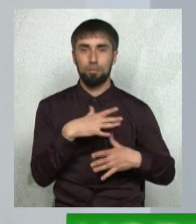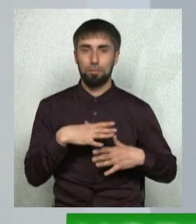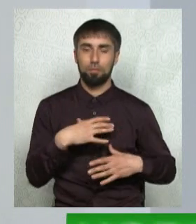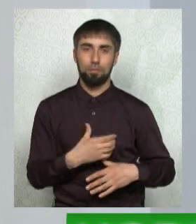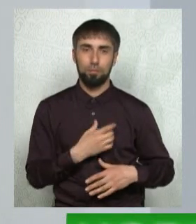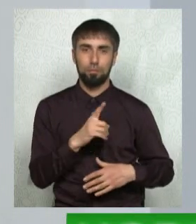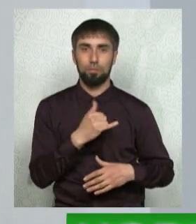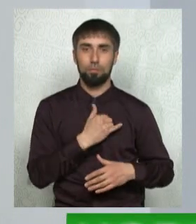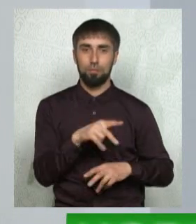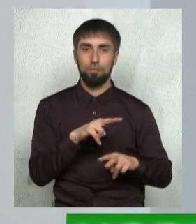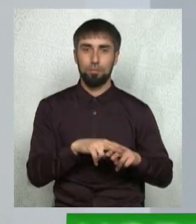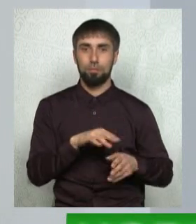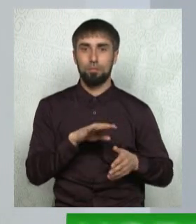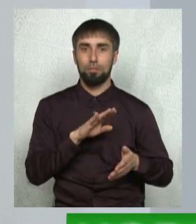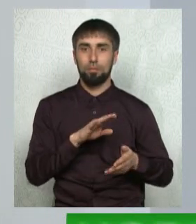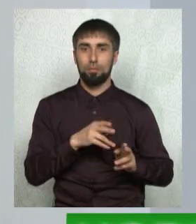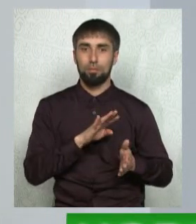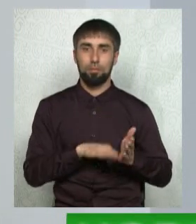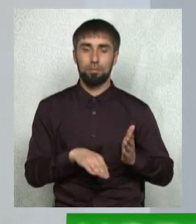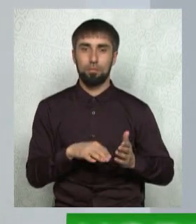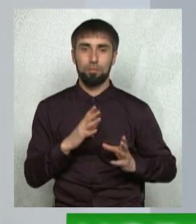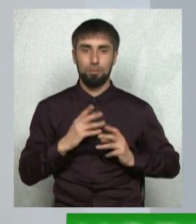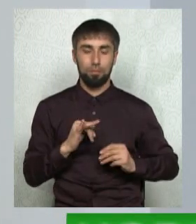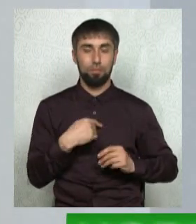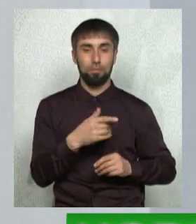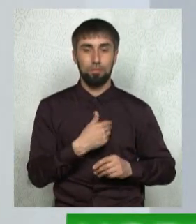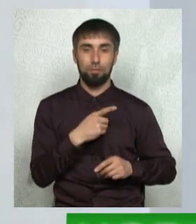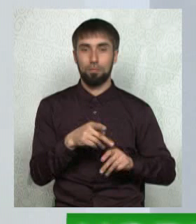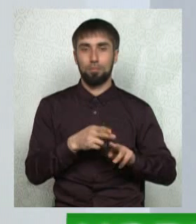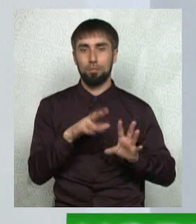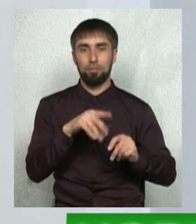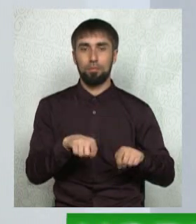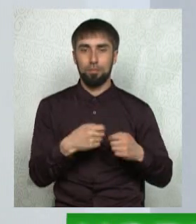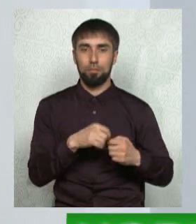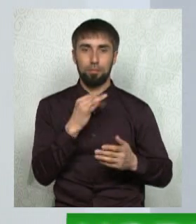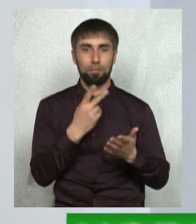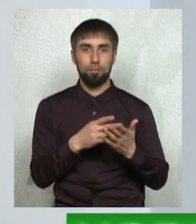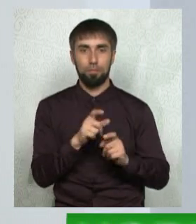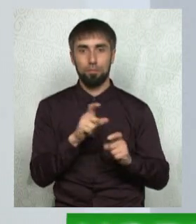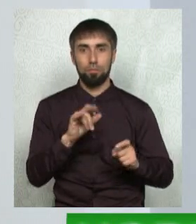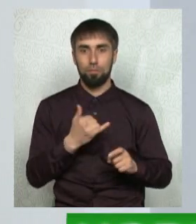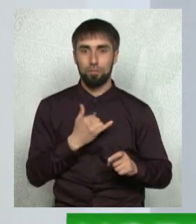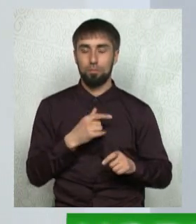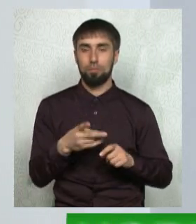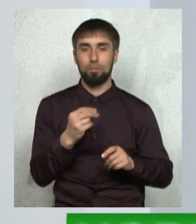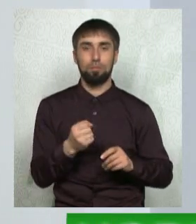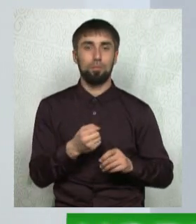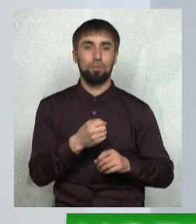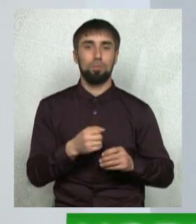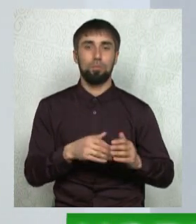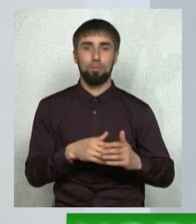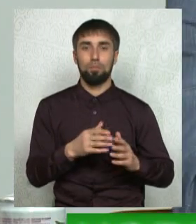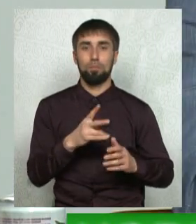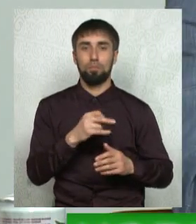страшно, что у нас здесь беспокойно, и мы стараемся разрушить этот стереотип и показать людям, что у нас здесь намного лучше, чем